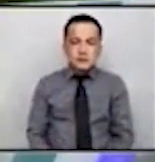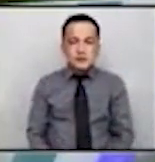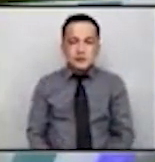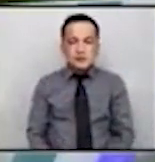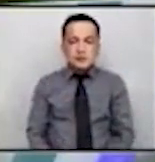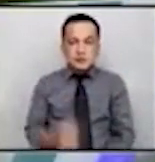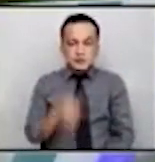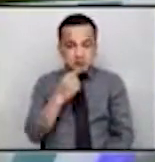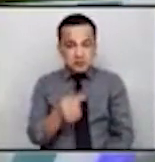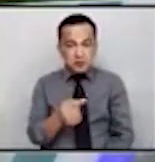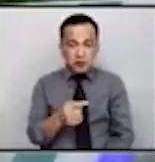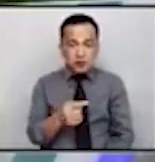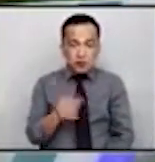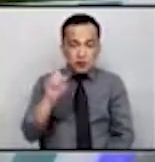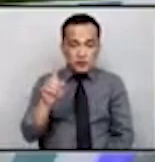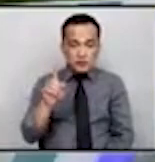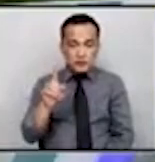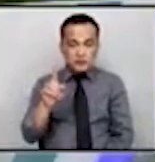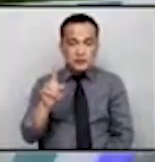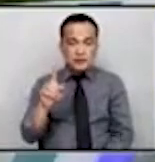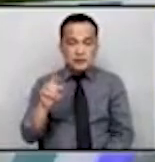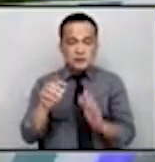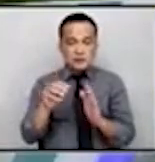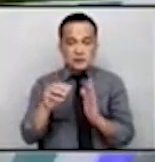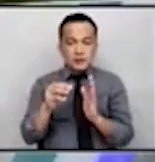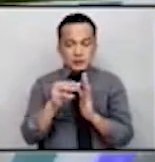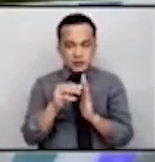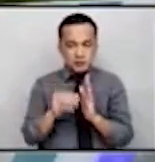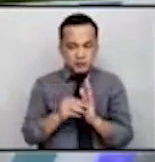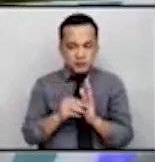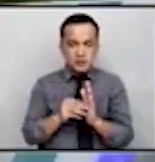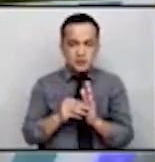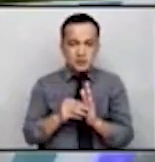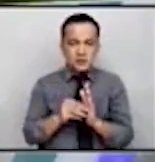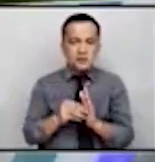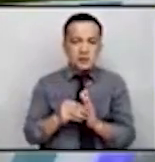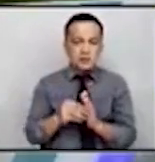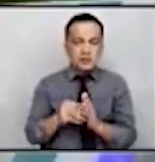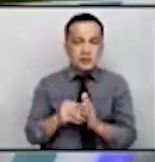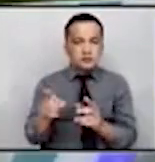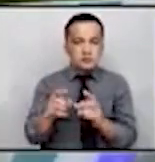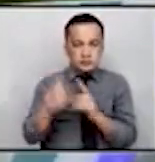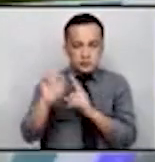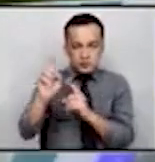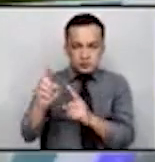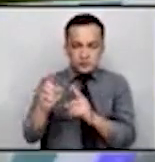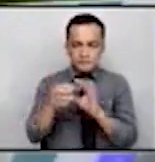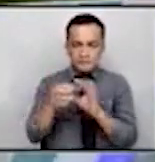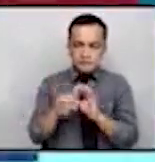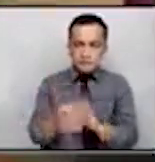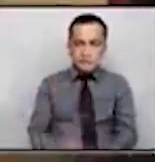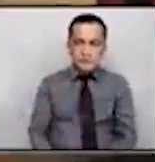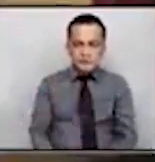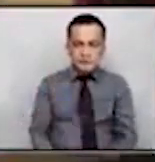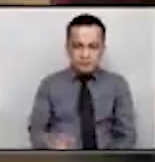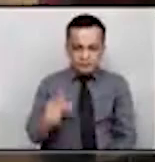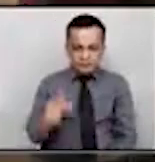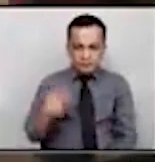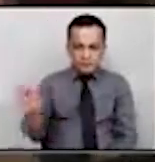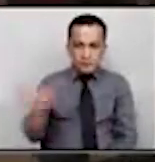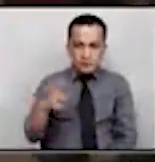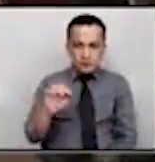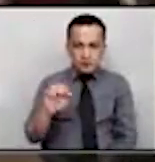deboto ang nakiisa sa makasaysayang pista. Si Rod Lagusad sa detalye, Rise and Shine Rod.